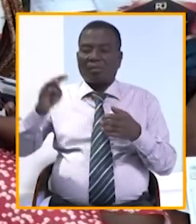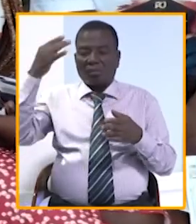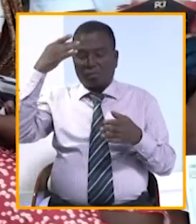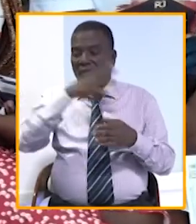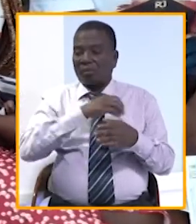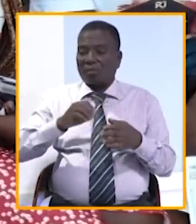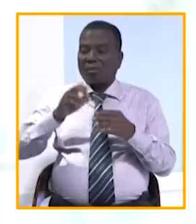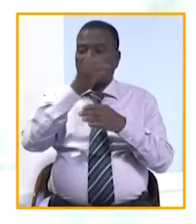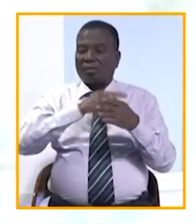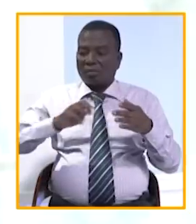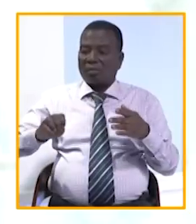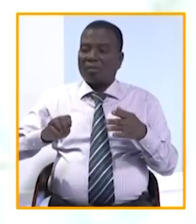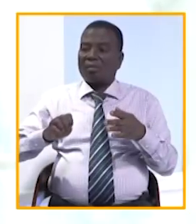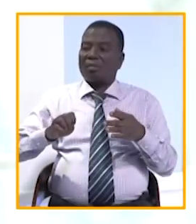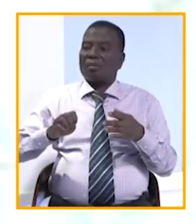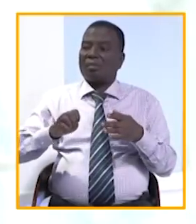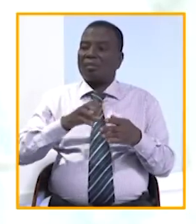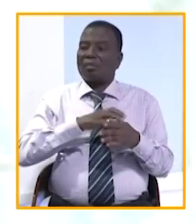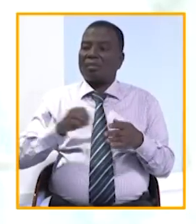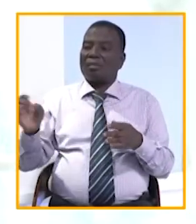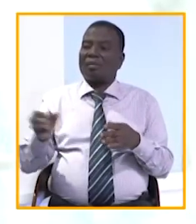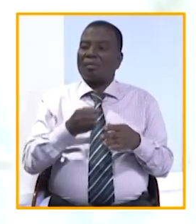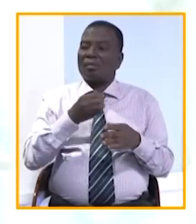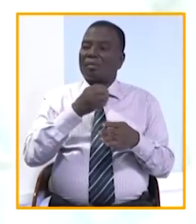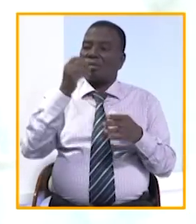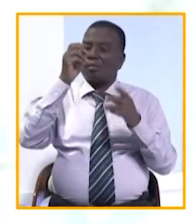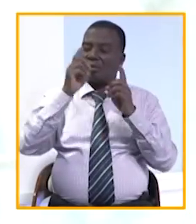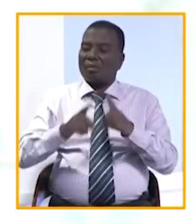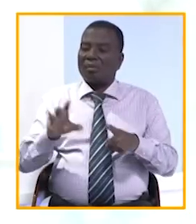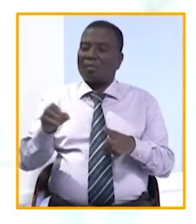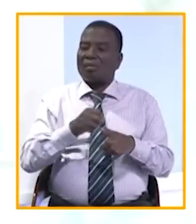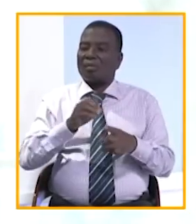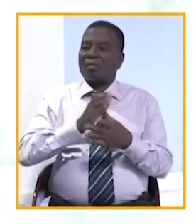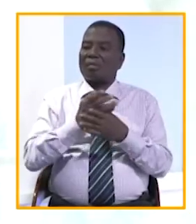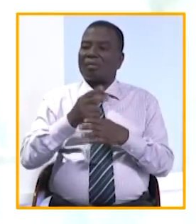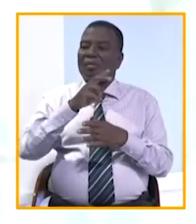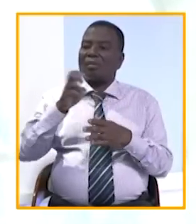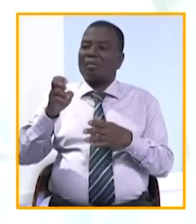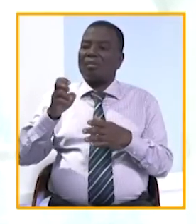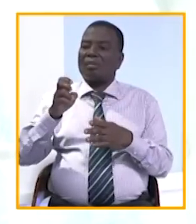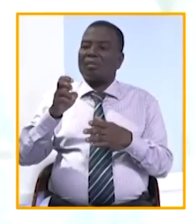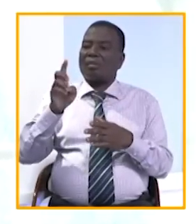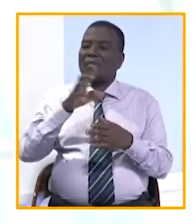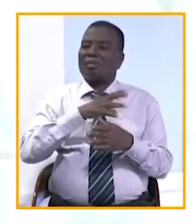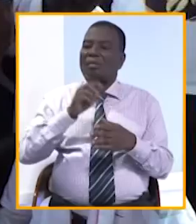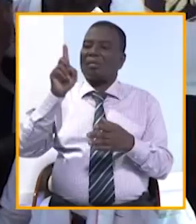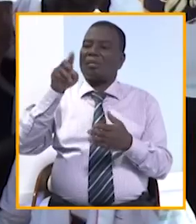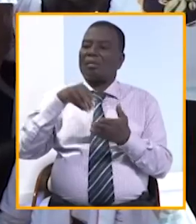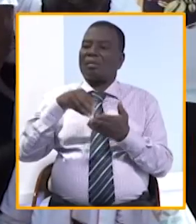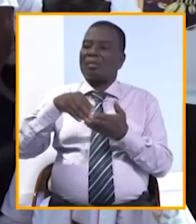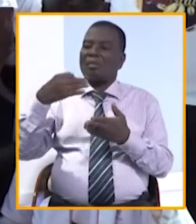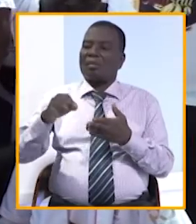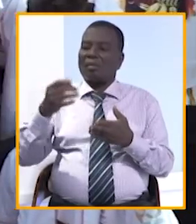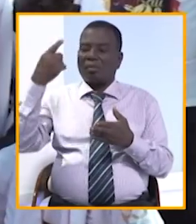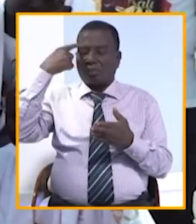du Farikou Soutrali et ont la possibilité d'emprunter entre 200 et 1 million de francs.